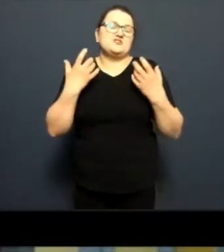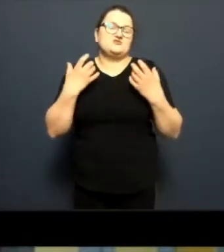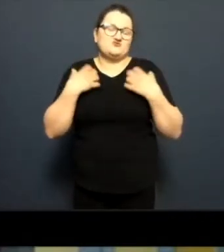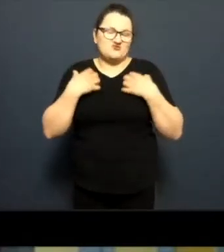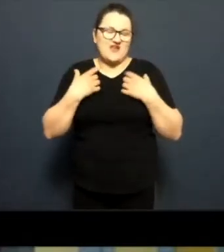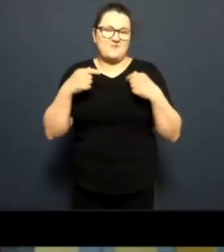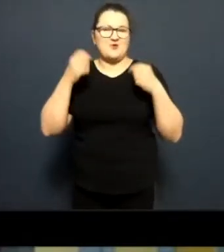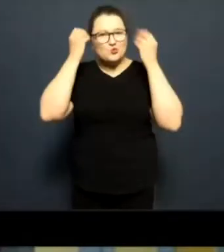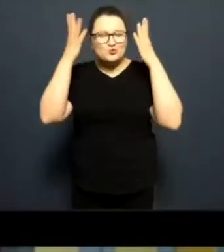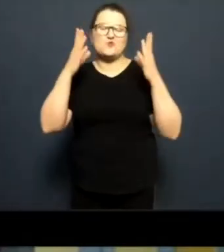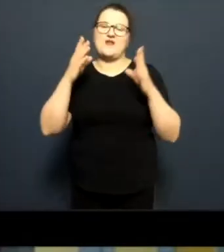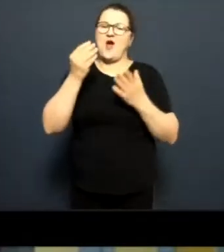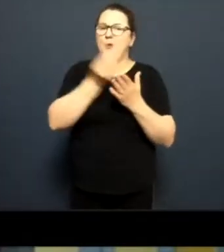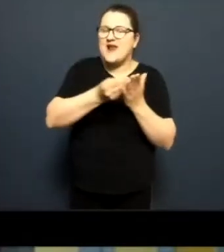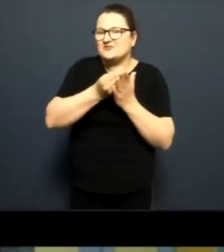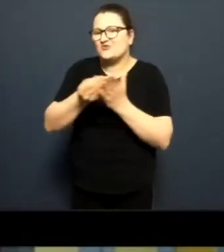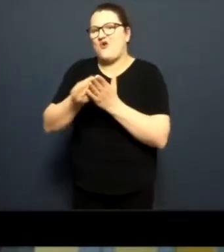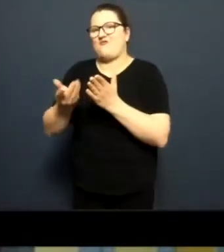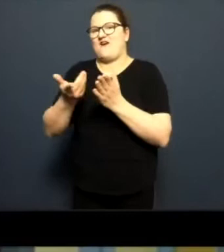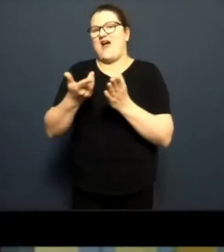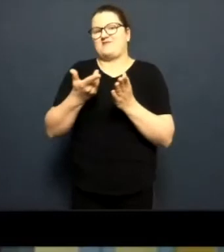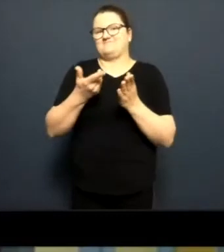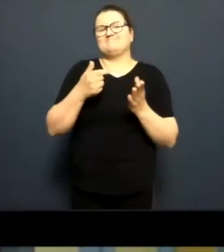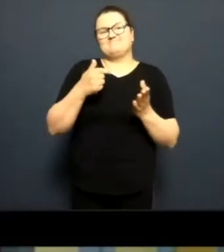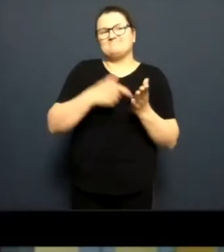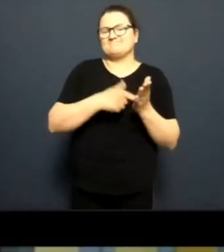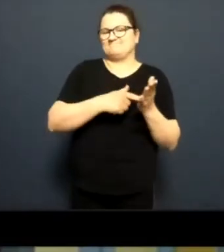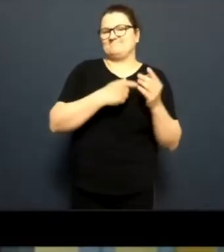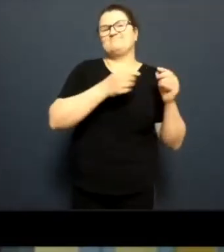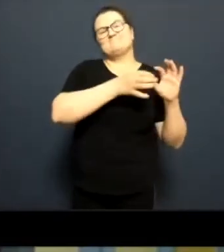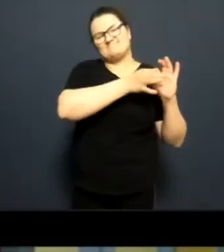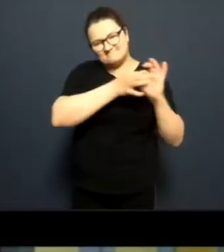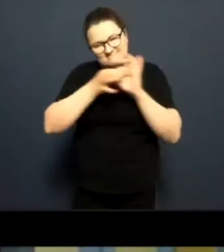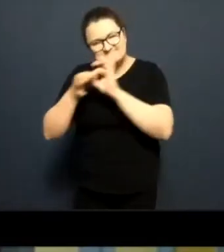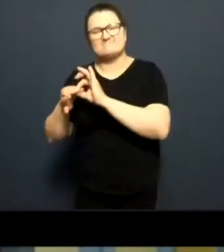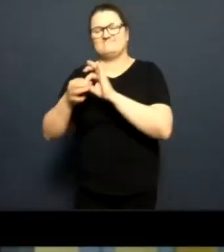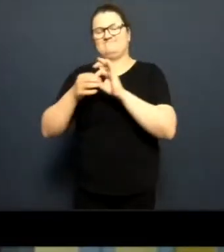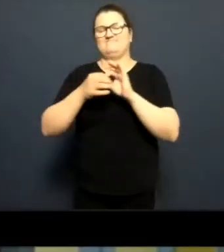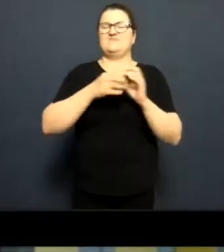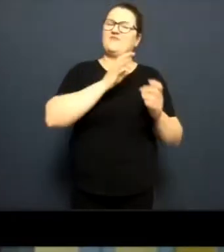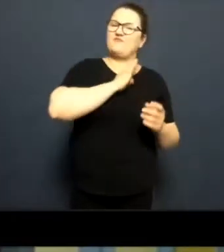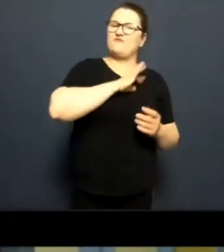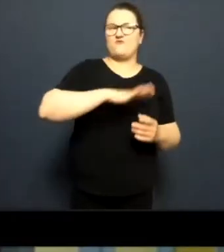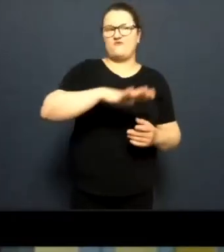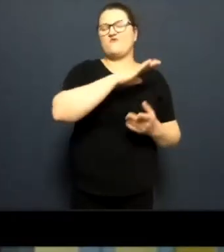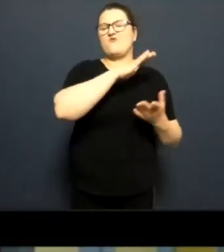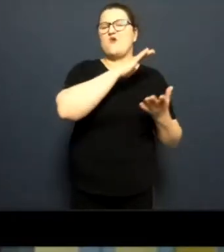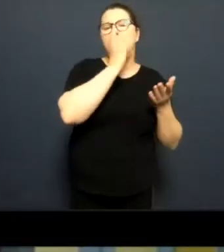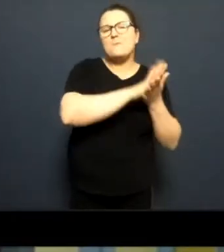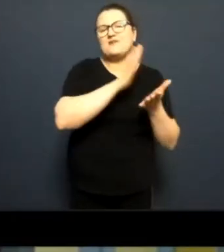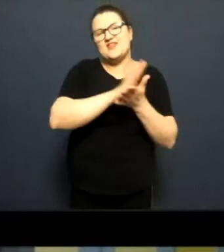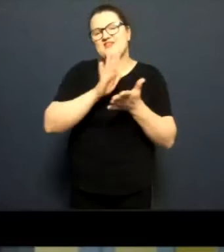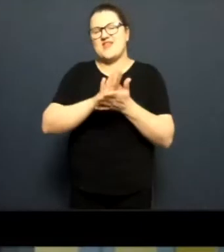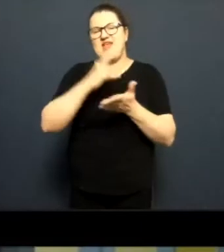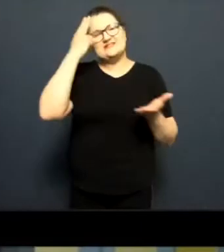można nie przeciągnąć pomostu pomiędzy naszymi opiniami, naszymi właśnie tworzymymi